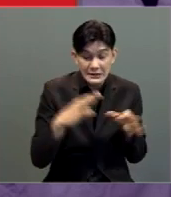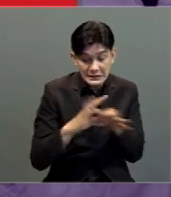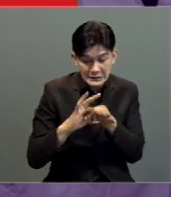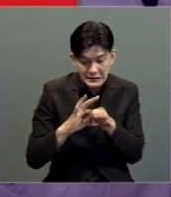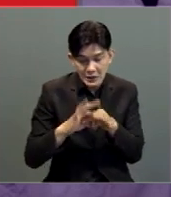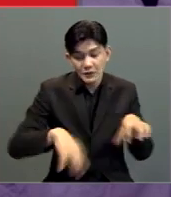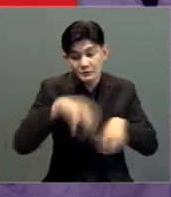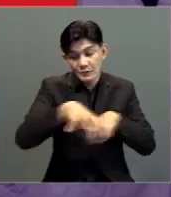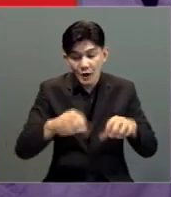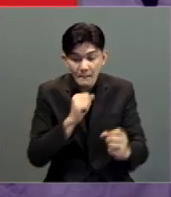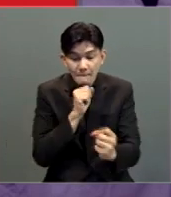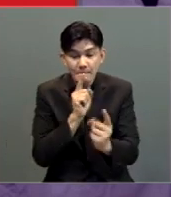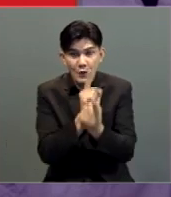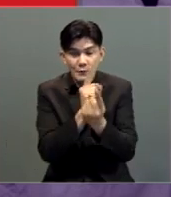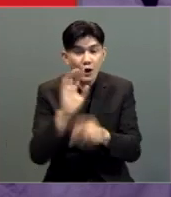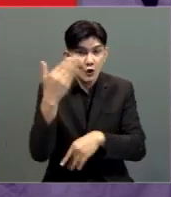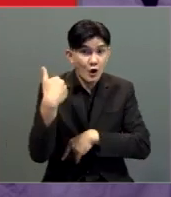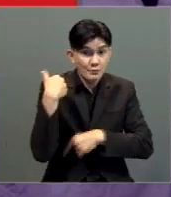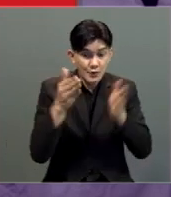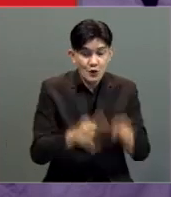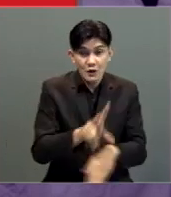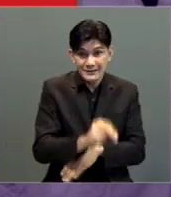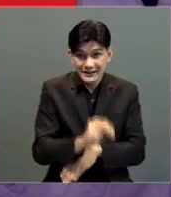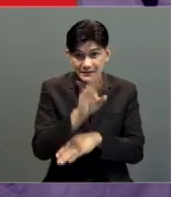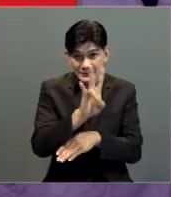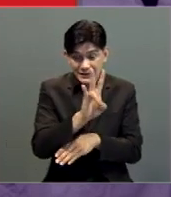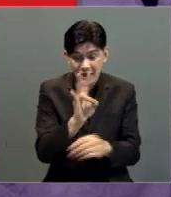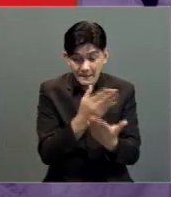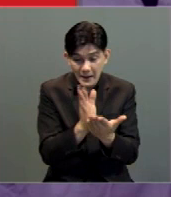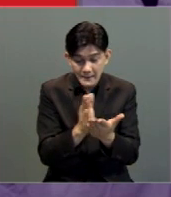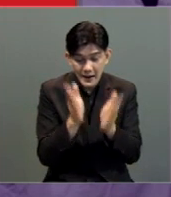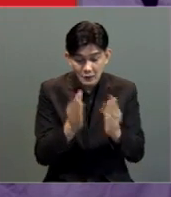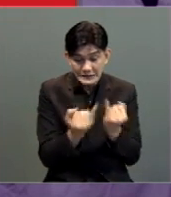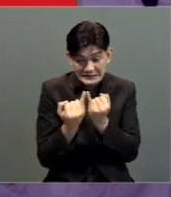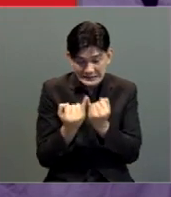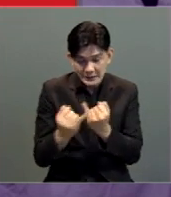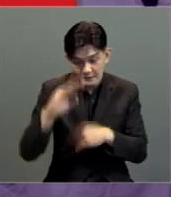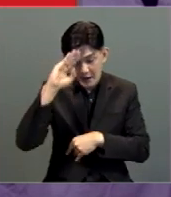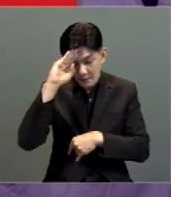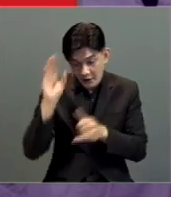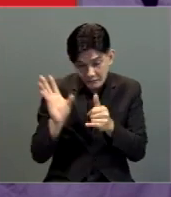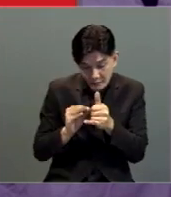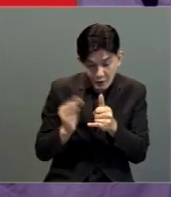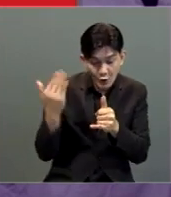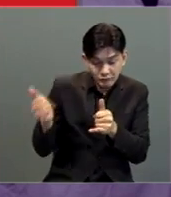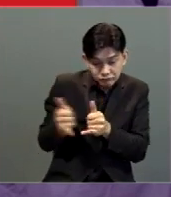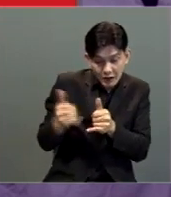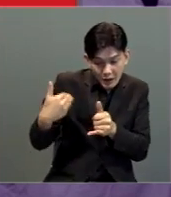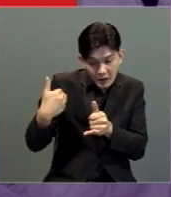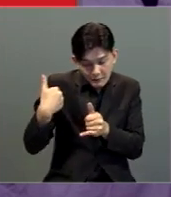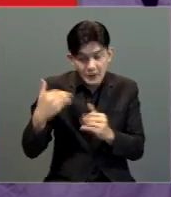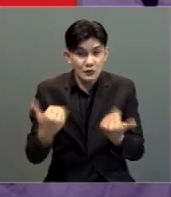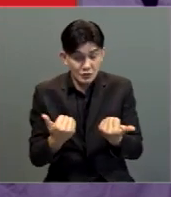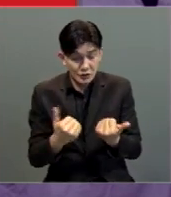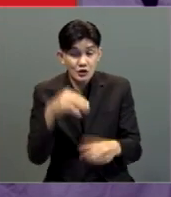ข้องกับสถานที่ที่พบผู้ปวยก่อนหน้านี้ 37 คนแยกเป็นสัผัใล้ชิดกผู้ปวยยืนยันรายก่อนหน้านี้ส่น